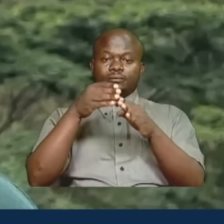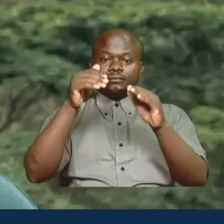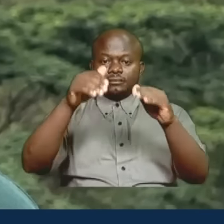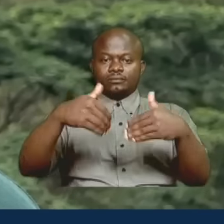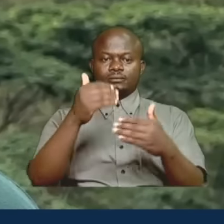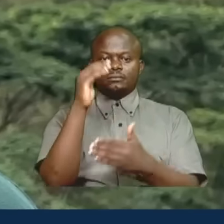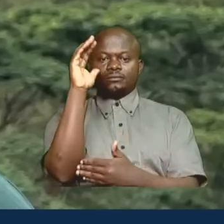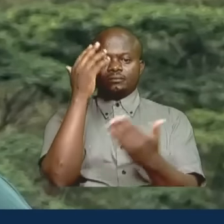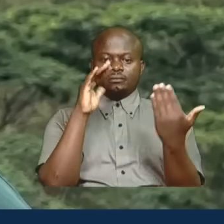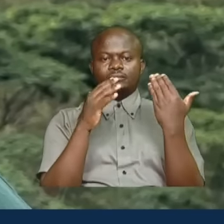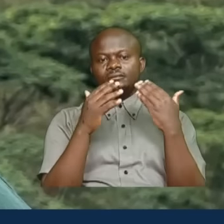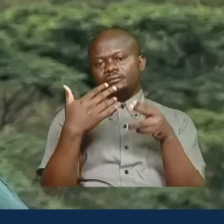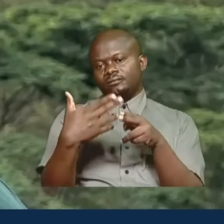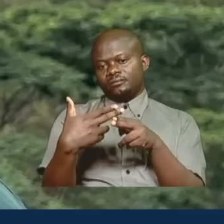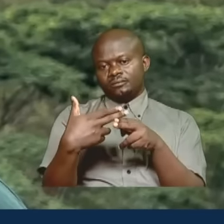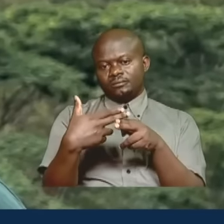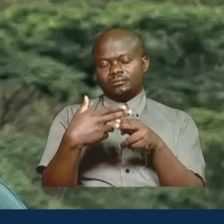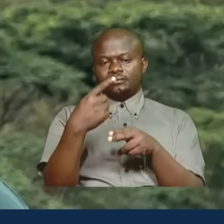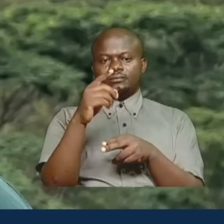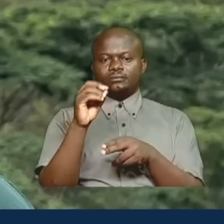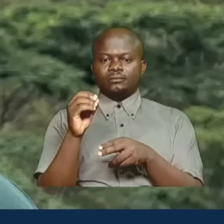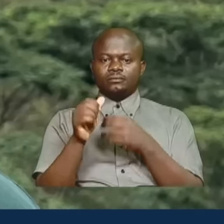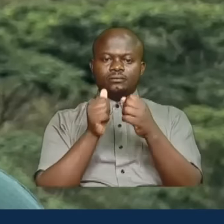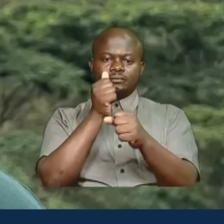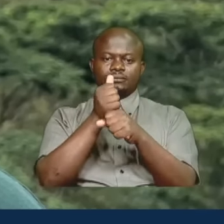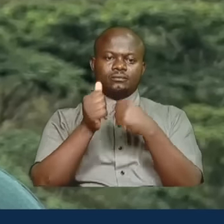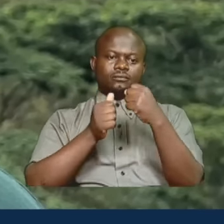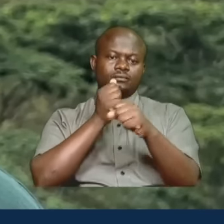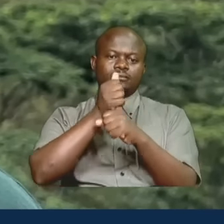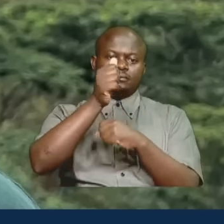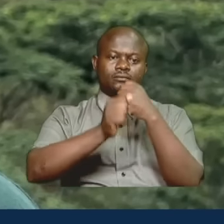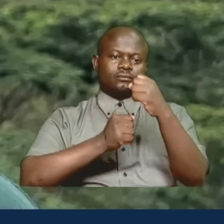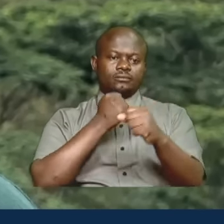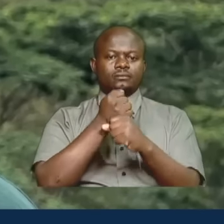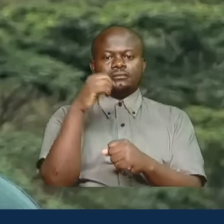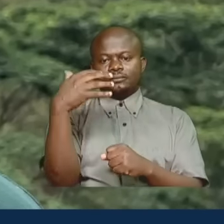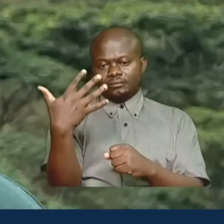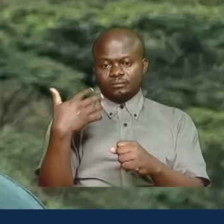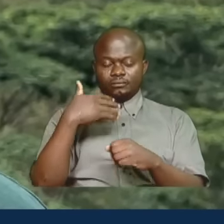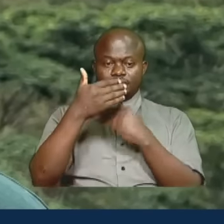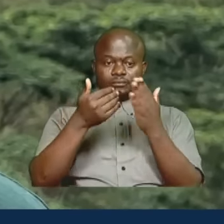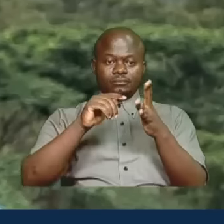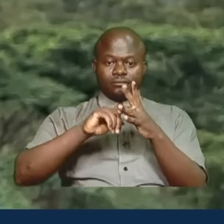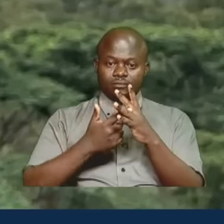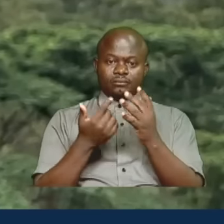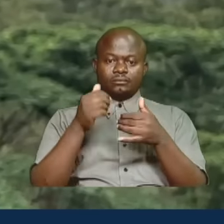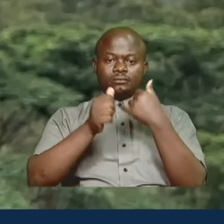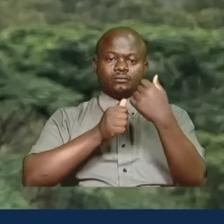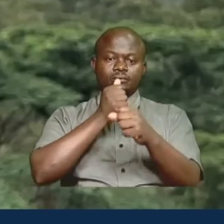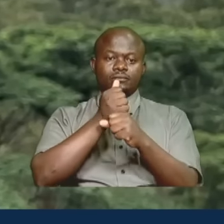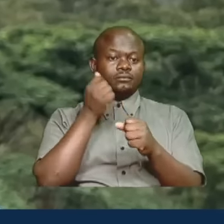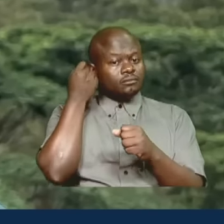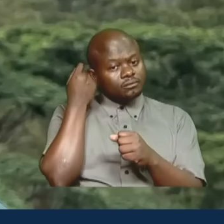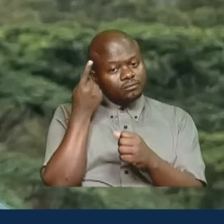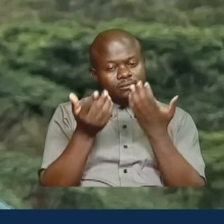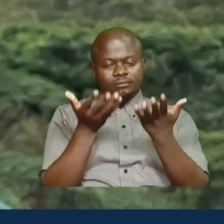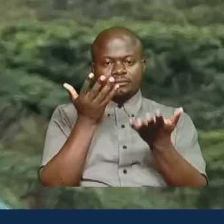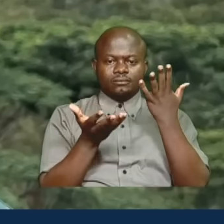ibihumbi hafi ibihumbi ijana buri mwaka muri iyo myaka itanu tukaba dutangiye uyu mwaka. Ni ukuvuga ko